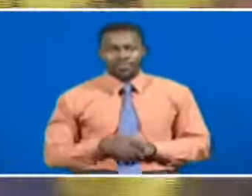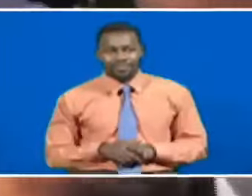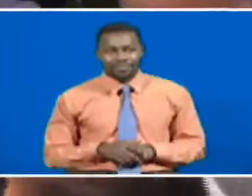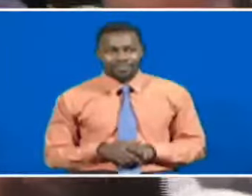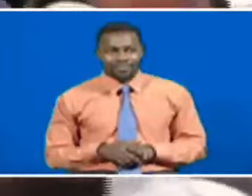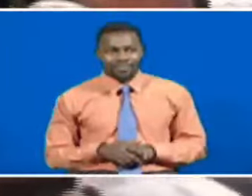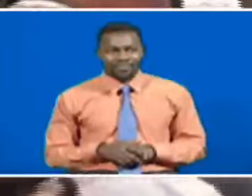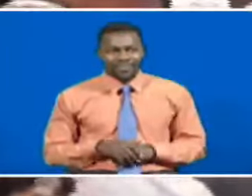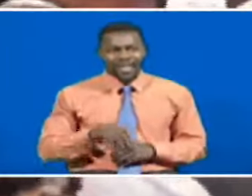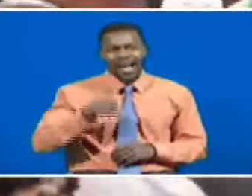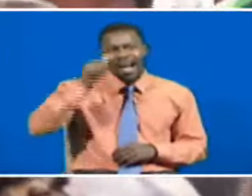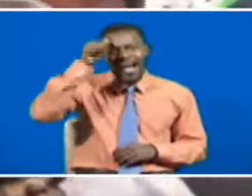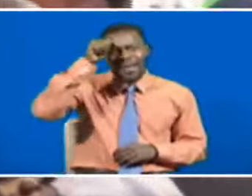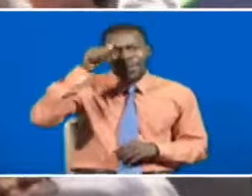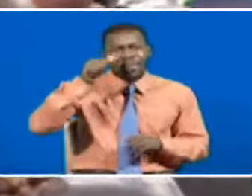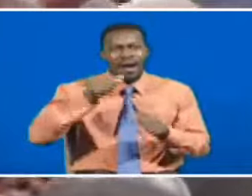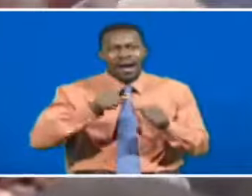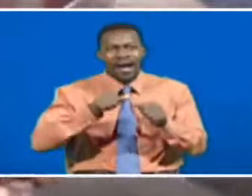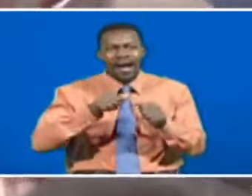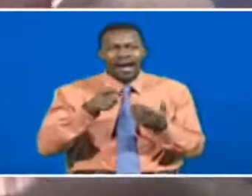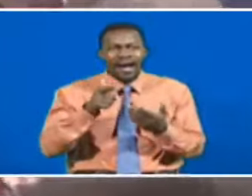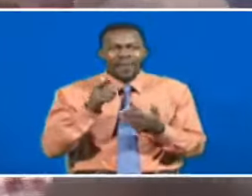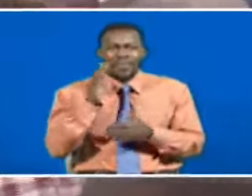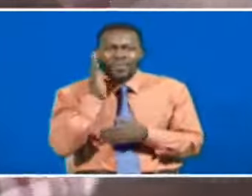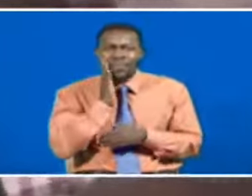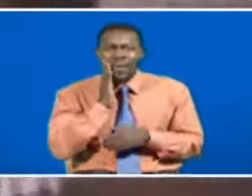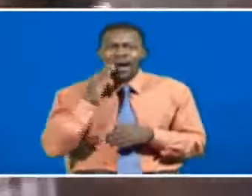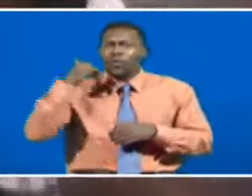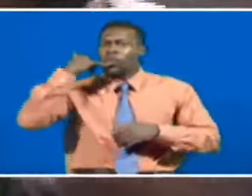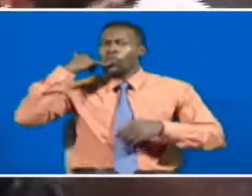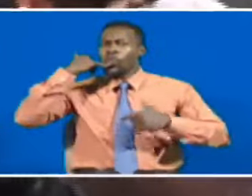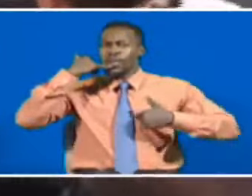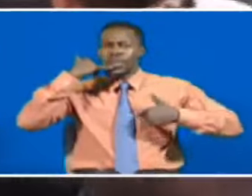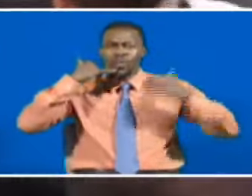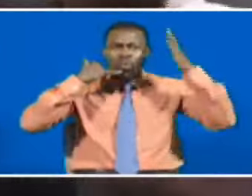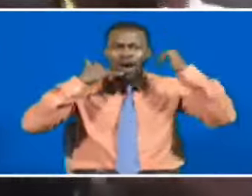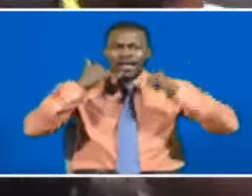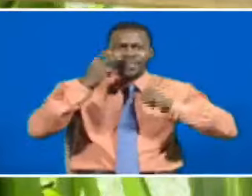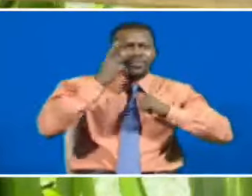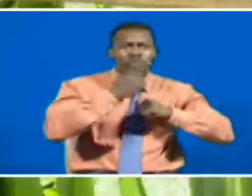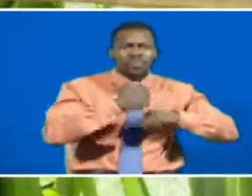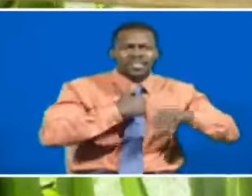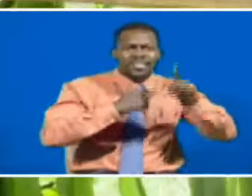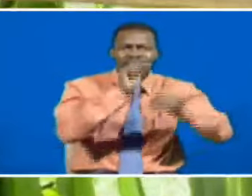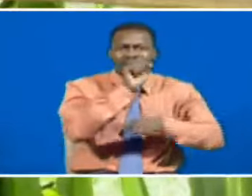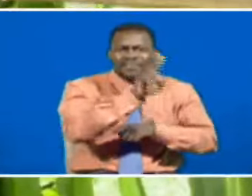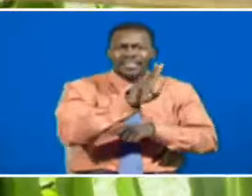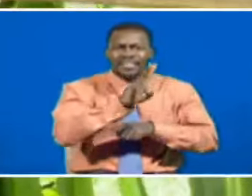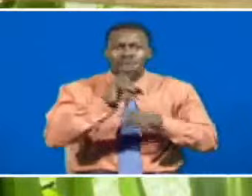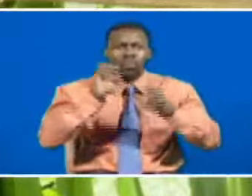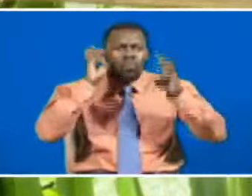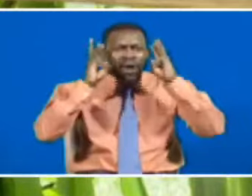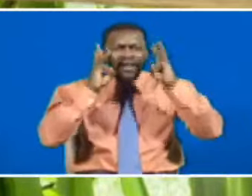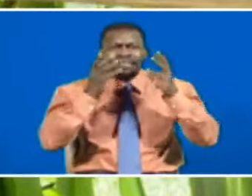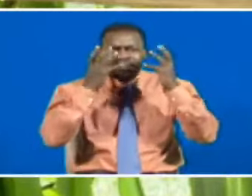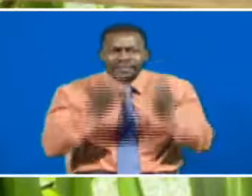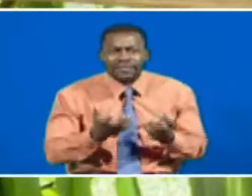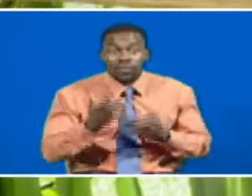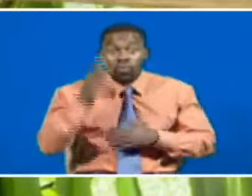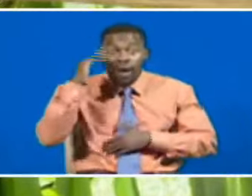wakati huo mama yangu mzazi akinipigia kwa sababu alikuwa ameniona kwa runinga akiwa na wasiwasi sana.